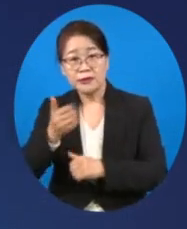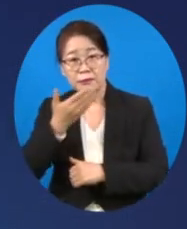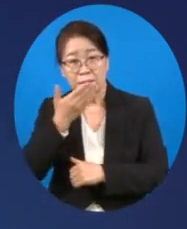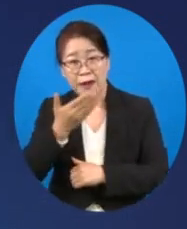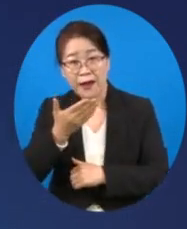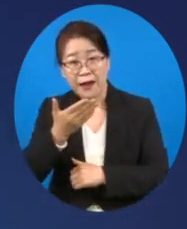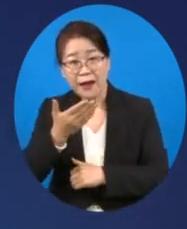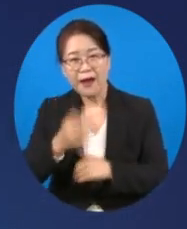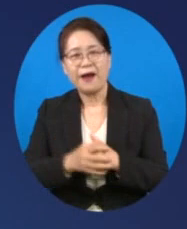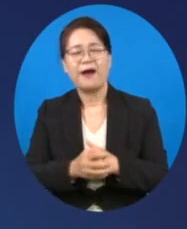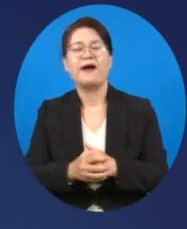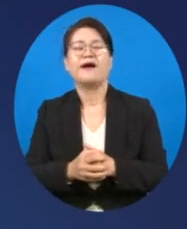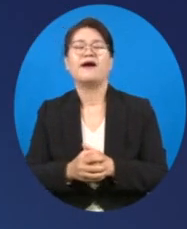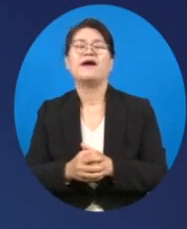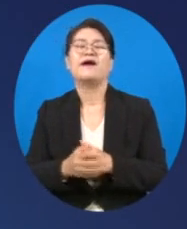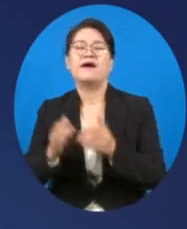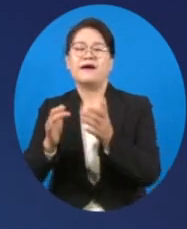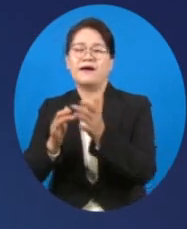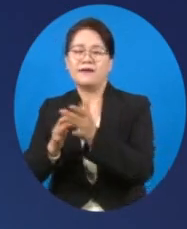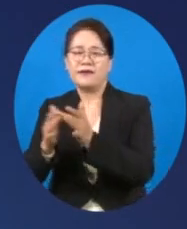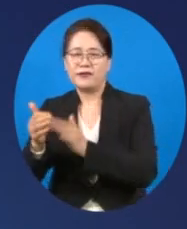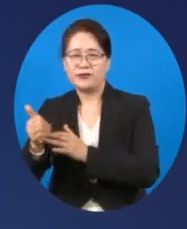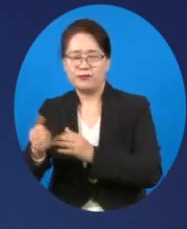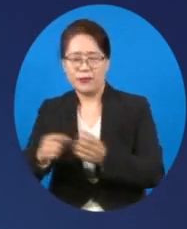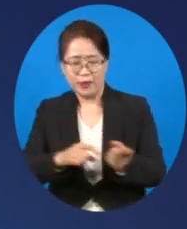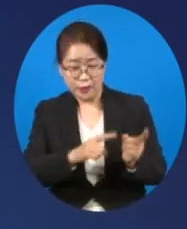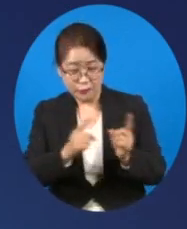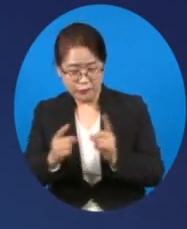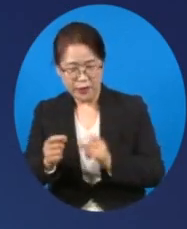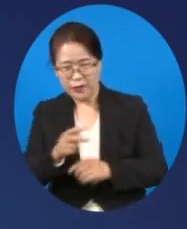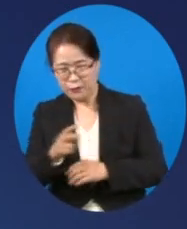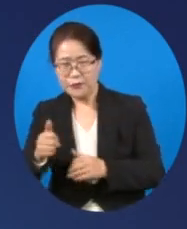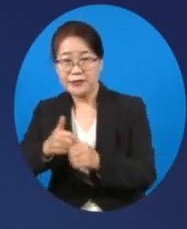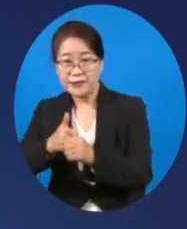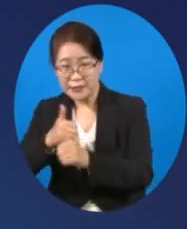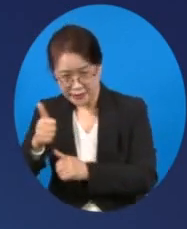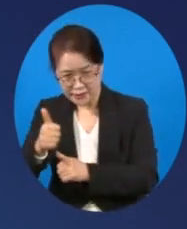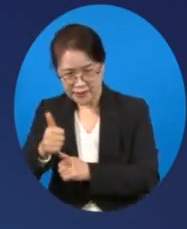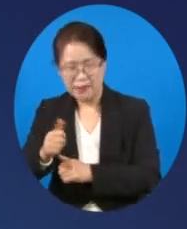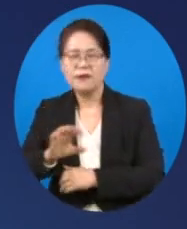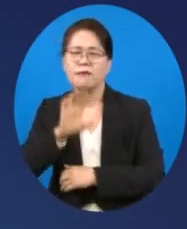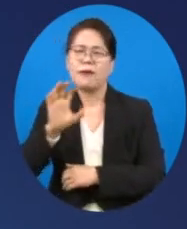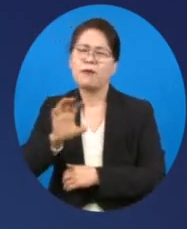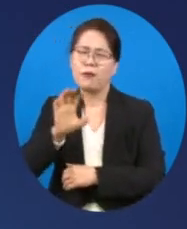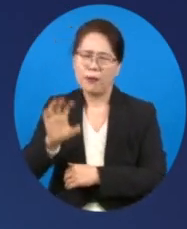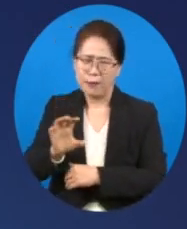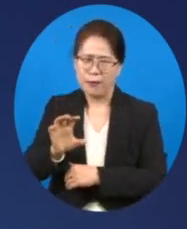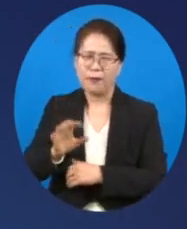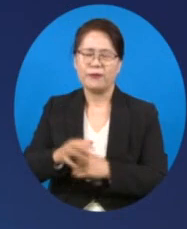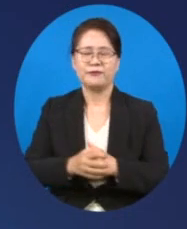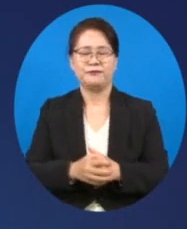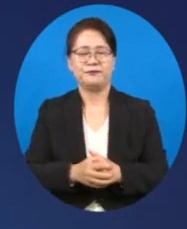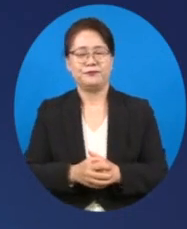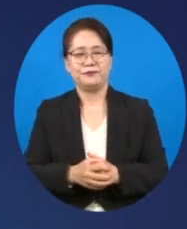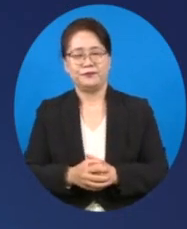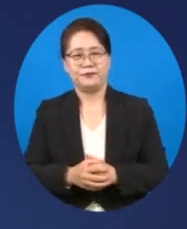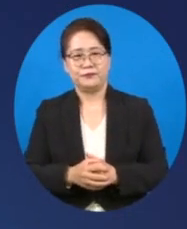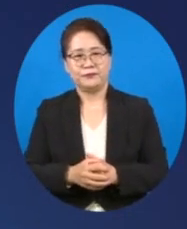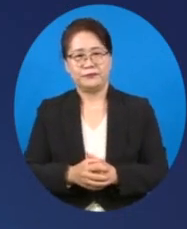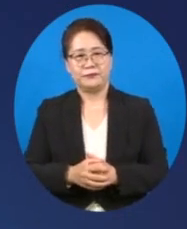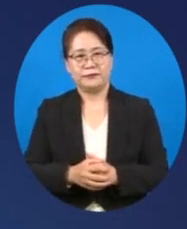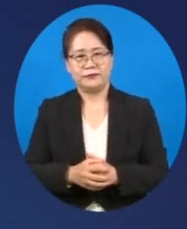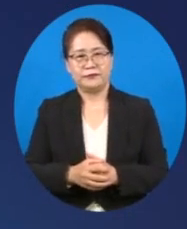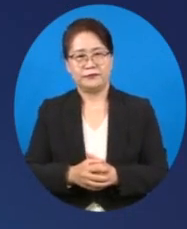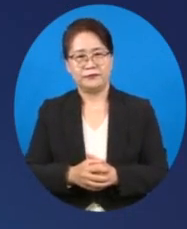예수님의 부활을 승리라고 표현하고 있어요 두 번이나 반복해서 그렇습니다 여러분